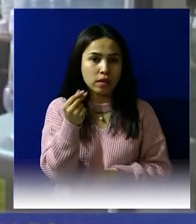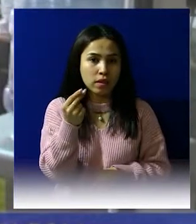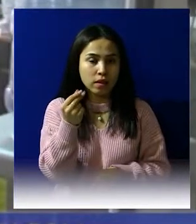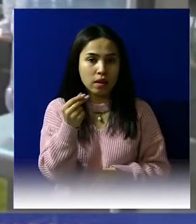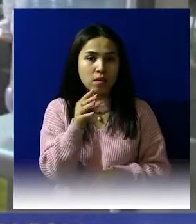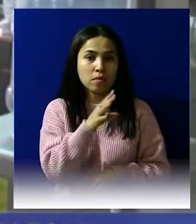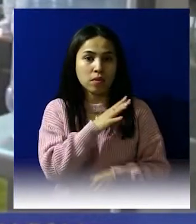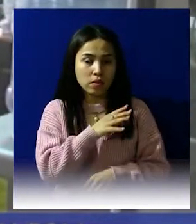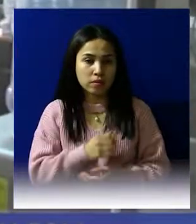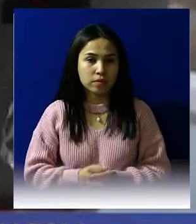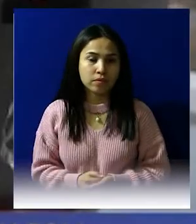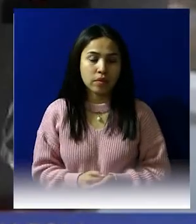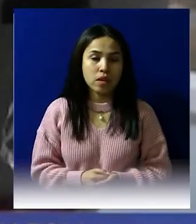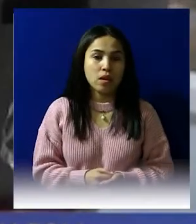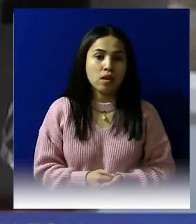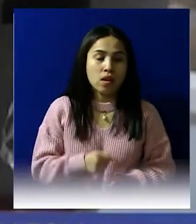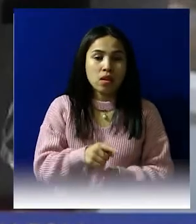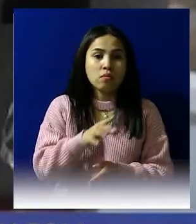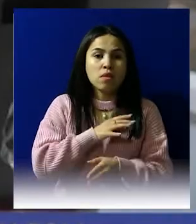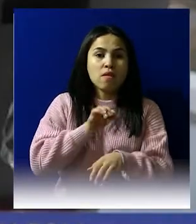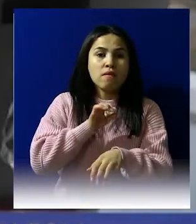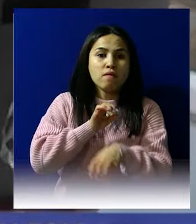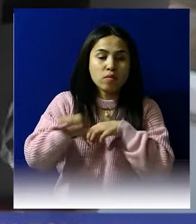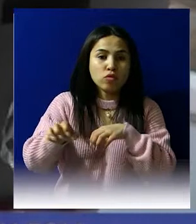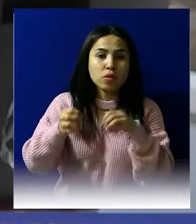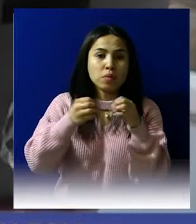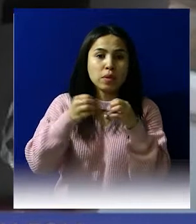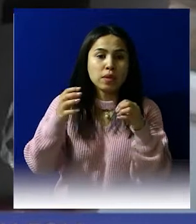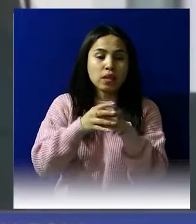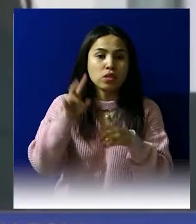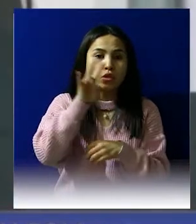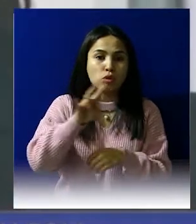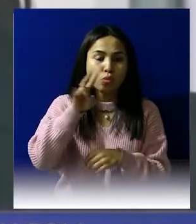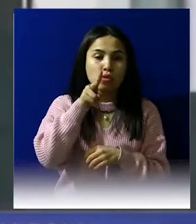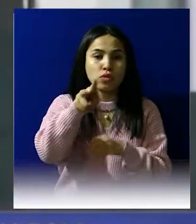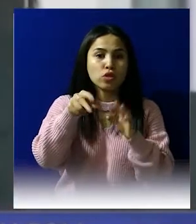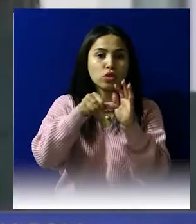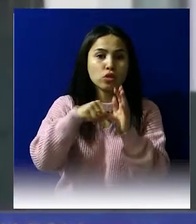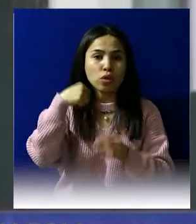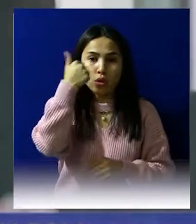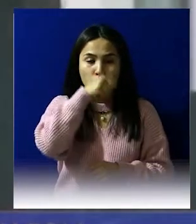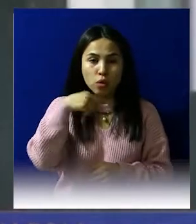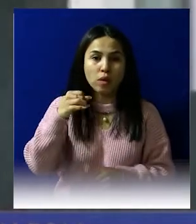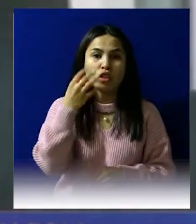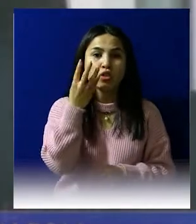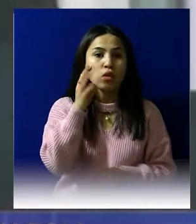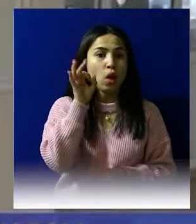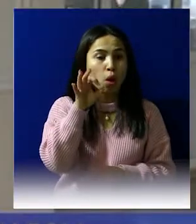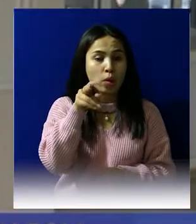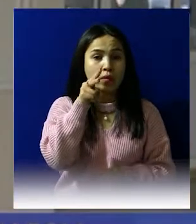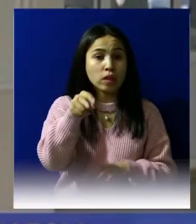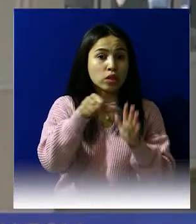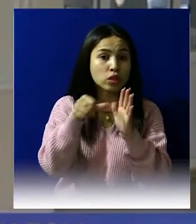обменивали вышеуказанные банкноты на действующие денежные знаки национальной валюты. Банкноты были выпущены в обращение 15